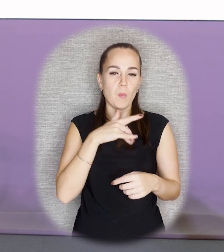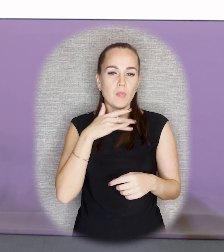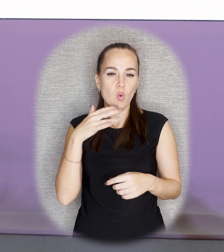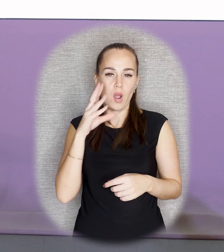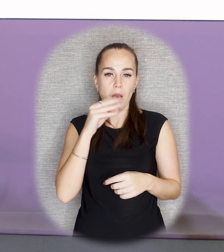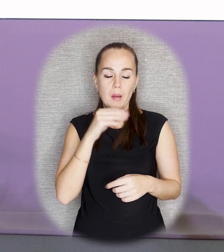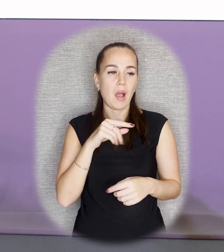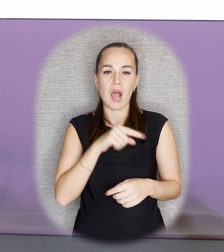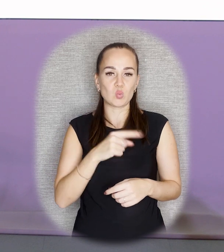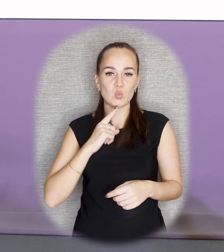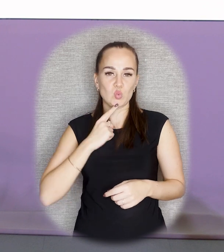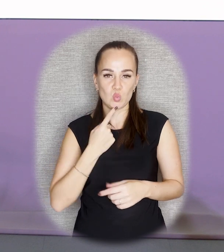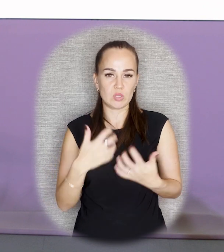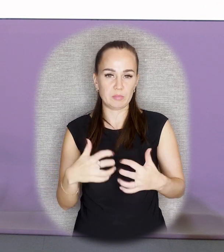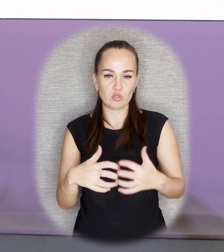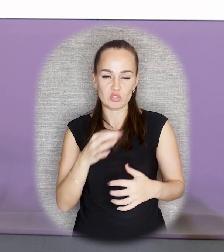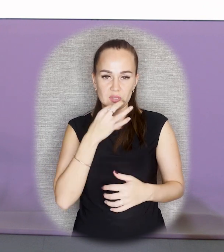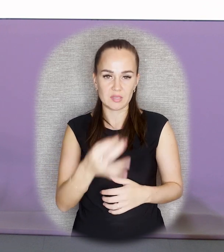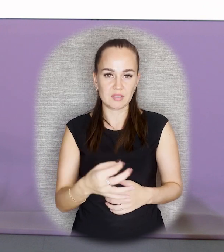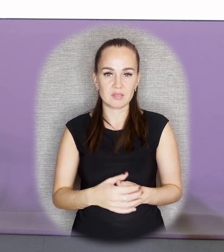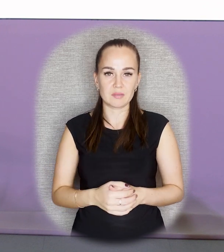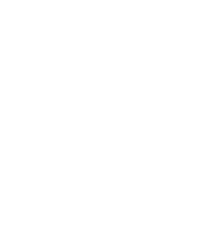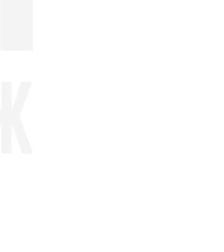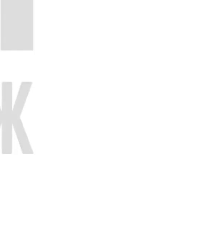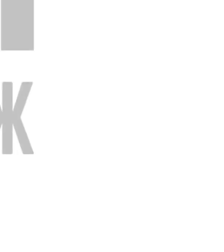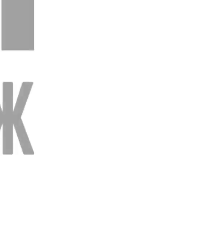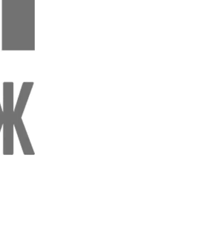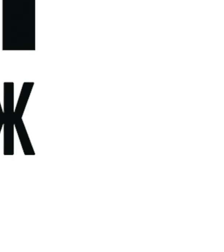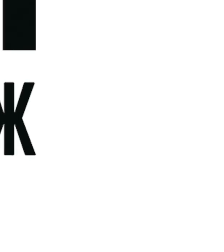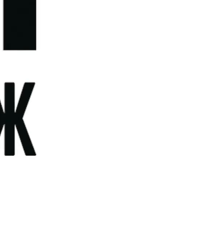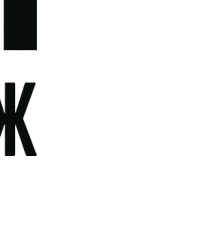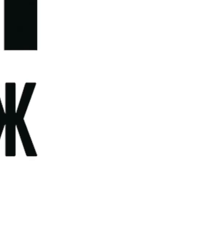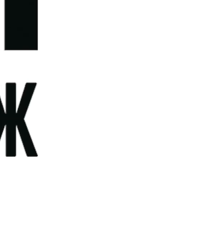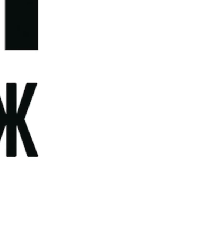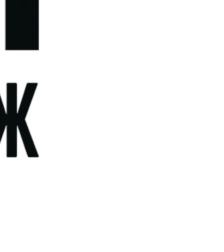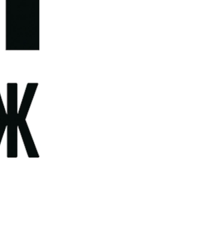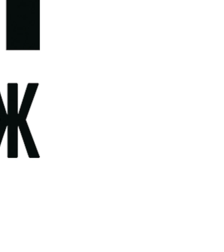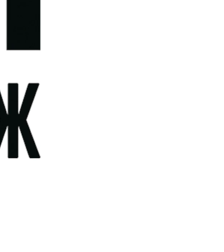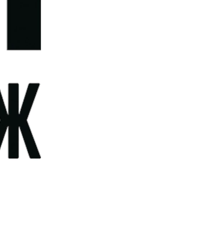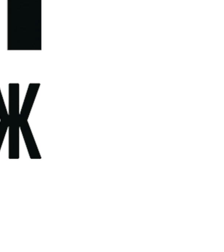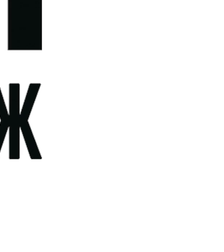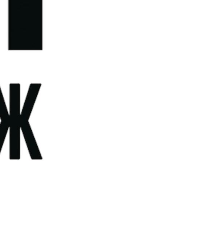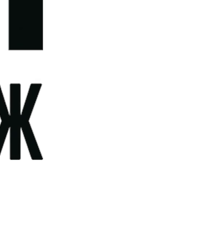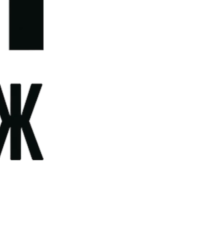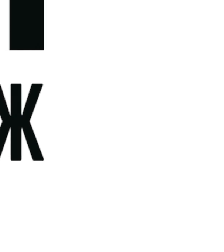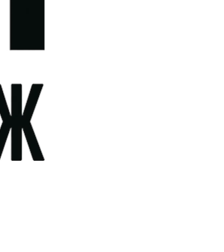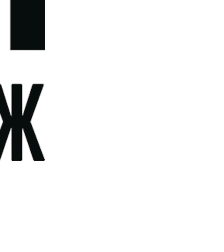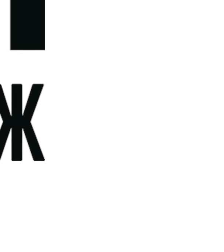сколько было установлено, то здесь, наверное, невозможно ответить на этот вопрос. Продолжение следует...